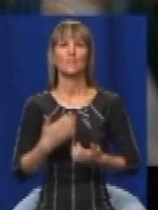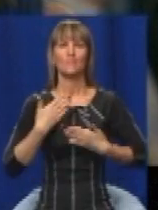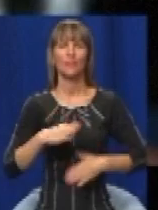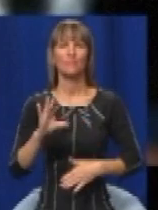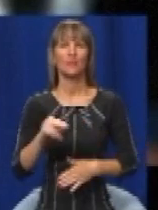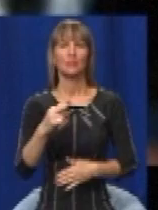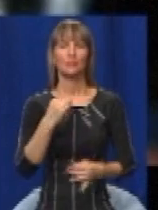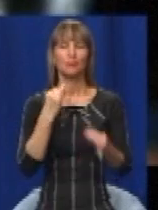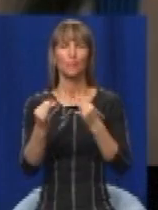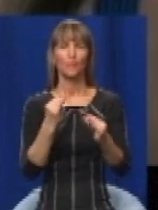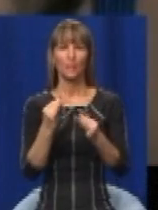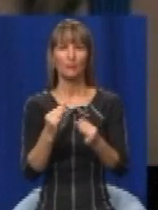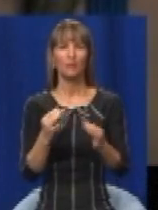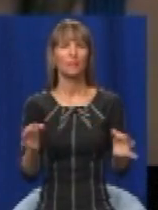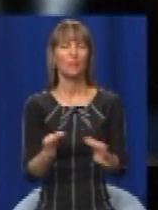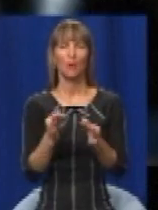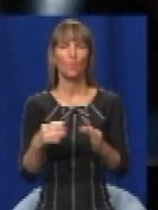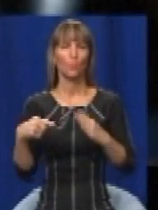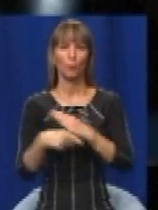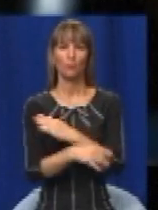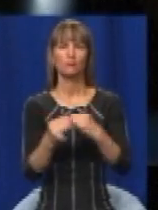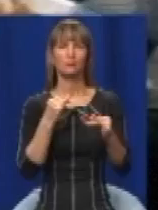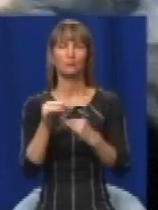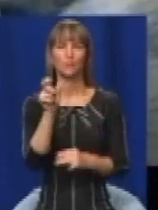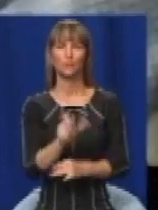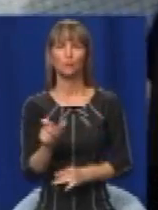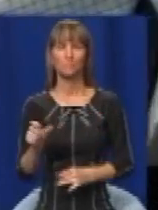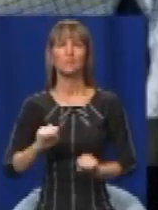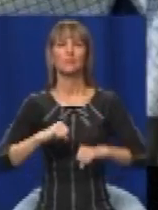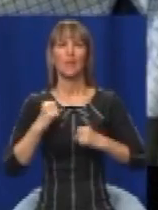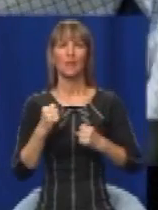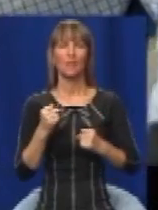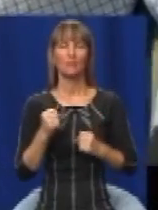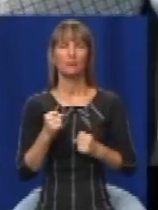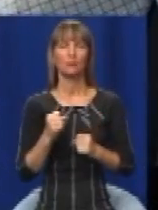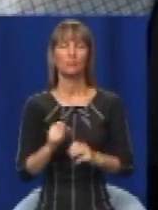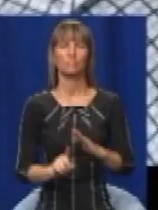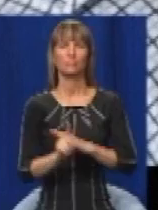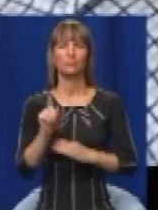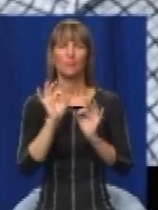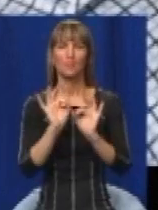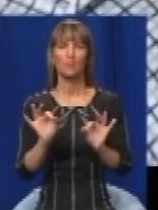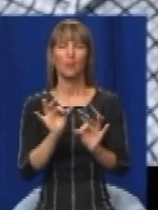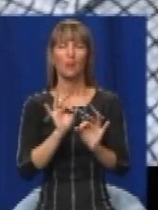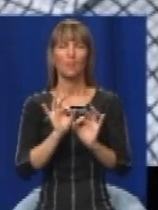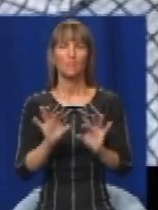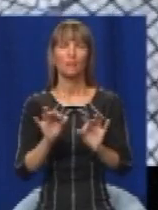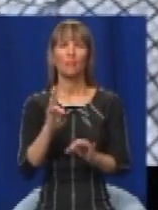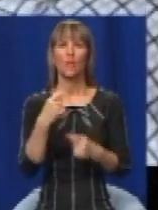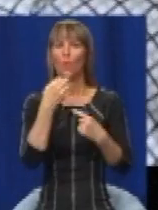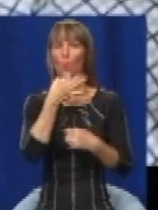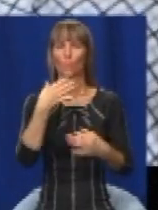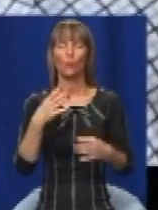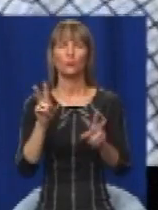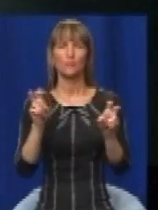від спілкування. Ніколи не уникайте розмови з людьми. Старайтеся заводити розмову на будь-яку тему. Розвивайте